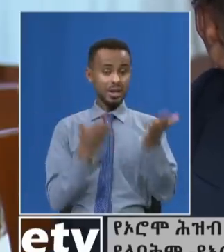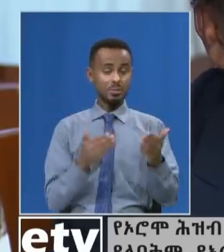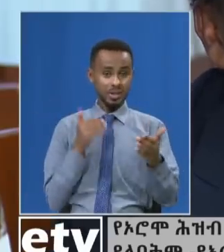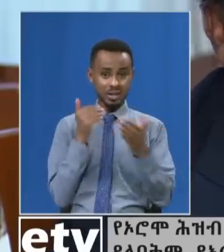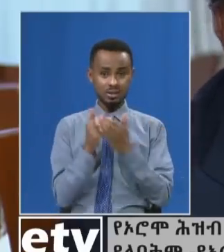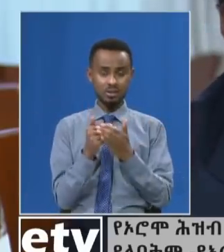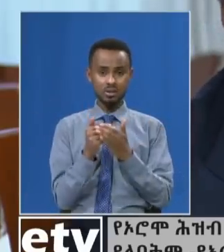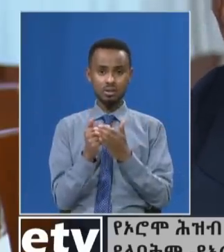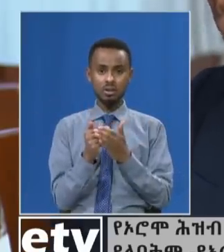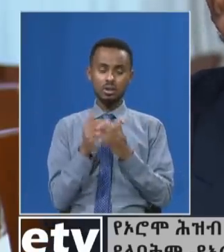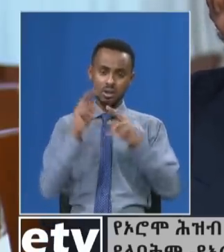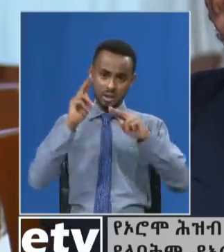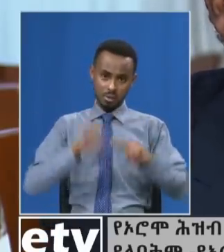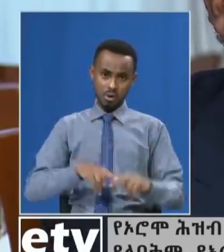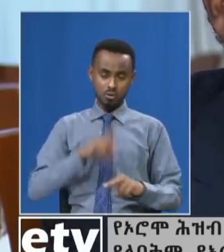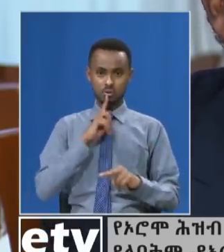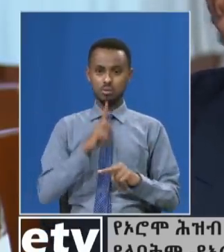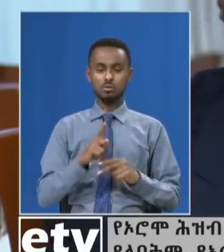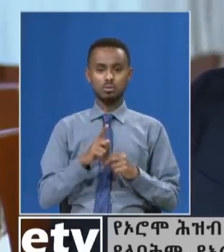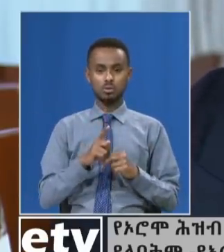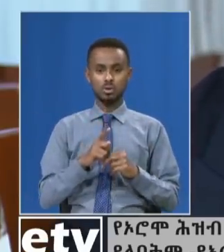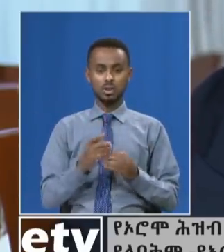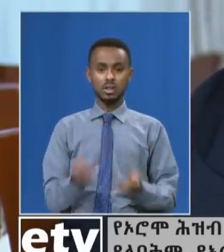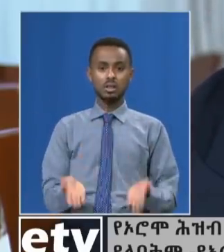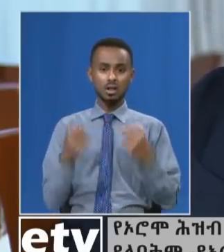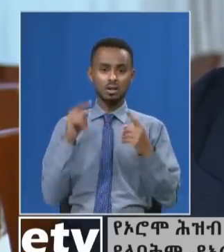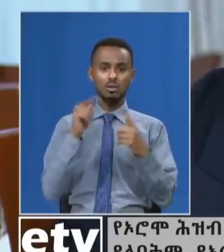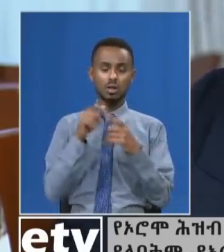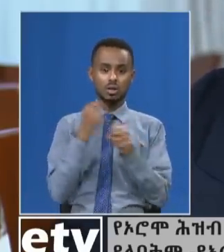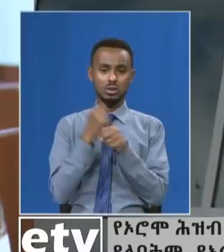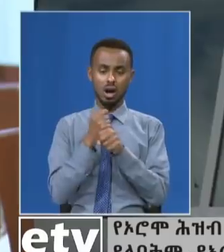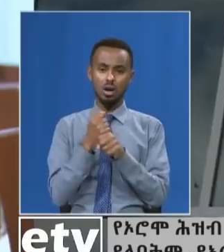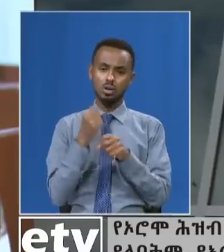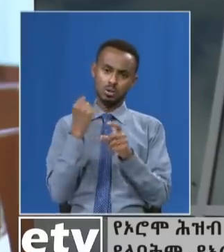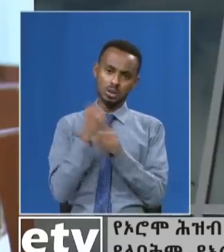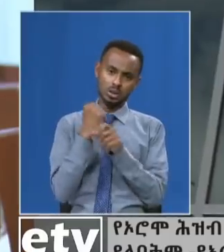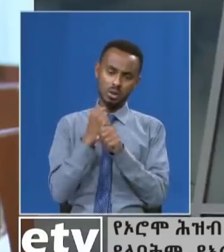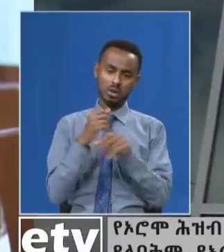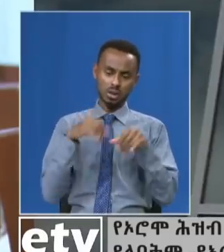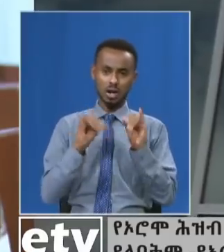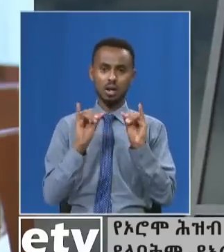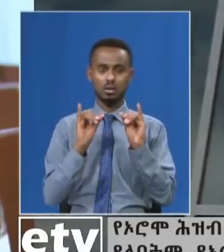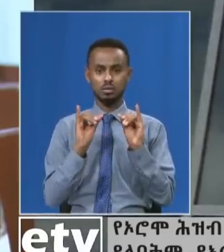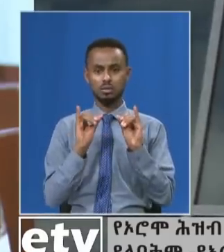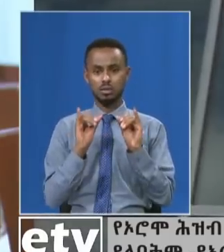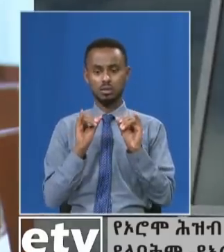ድረስ ይቀመጡ ነው። የተረፈው ወደ ስራ ወደ ገበታው ስራ ገበታው